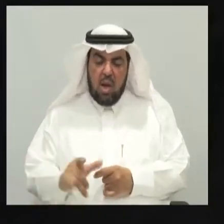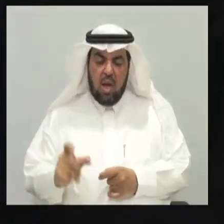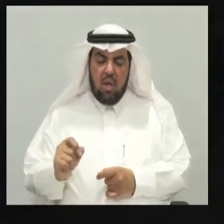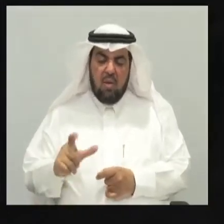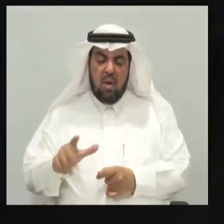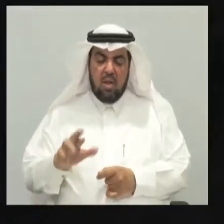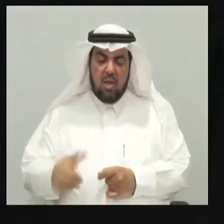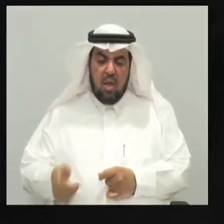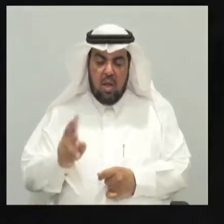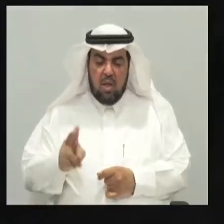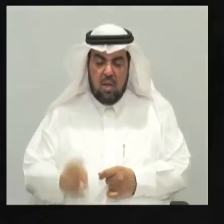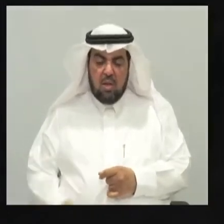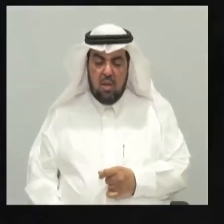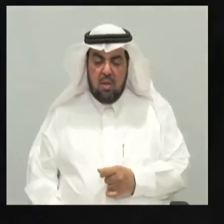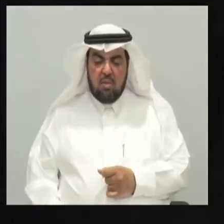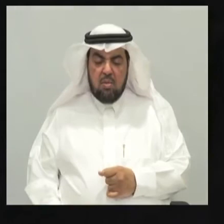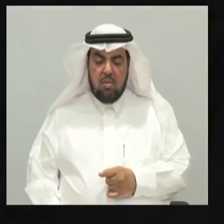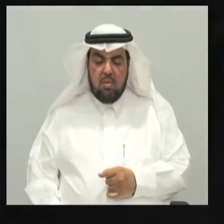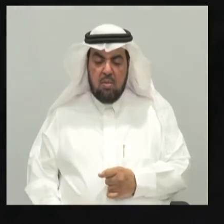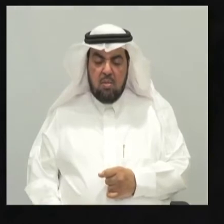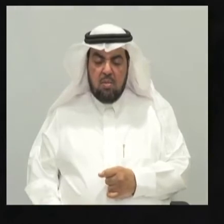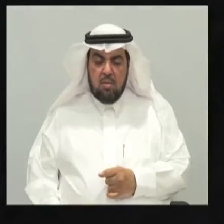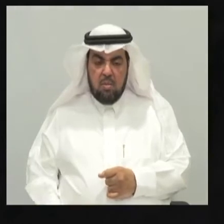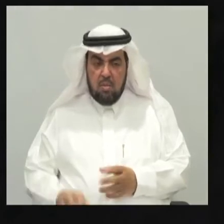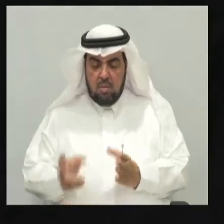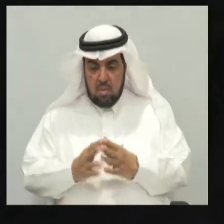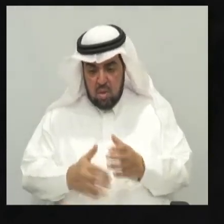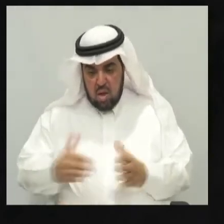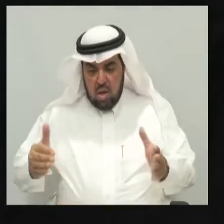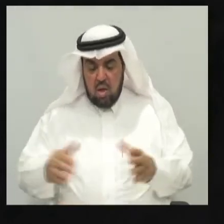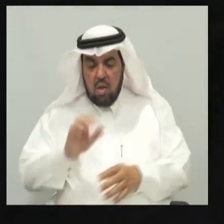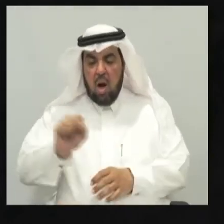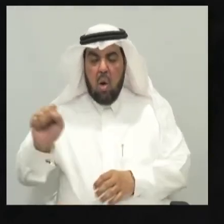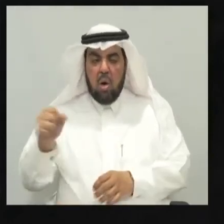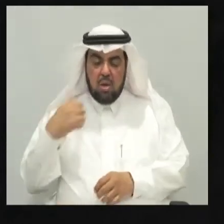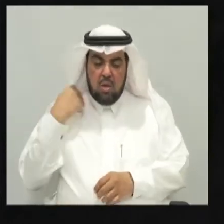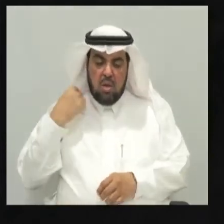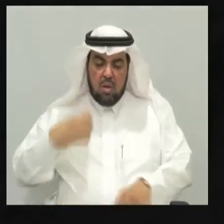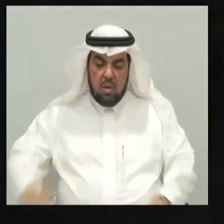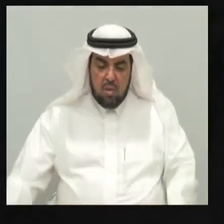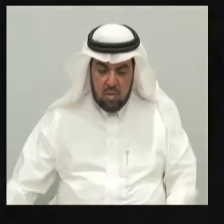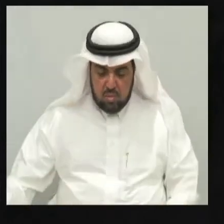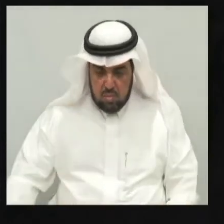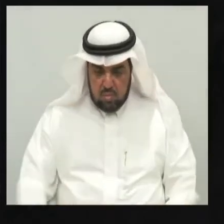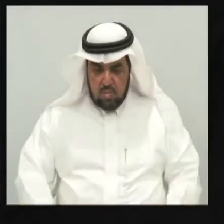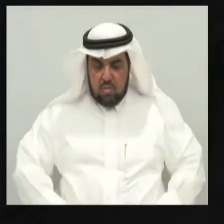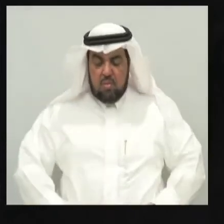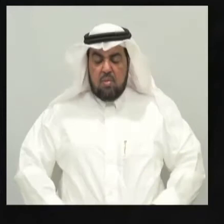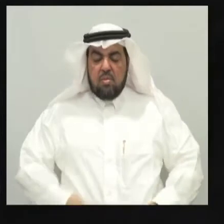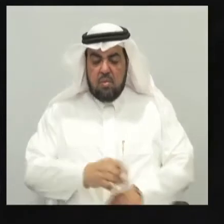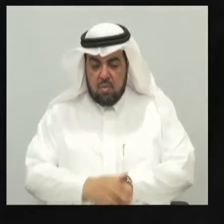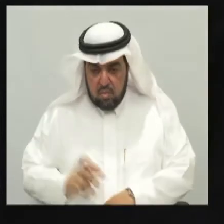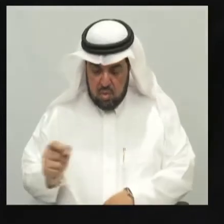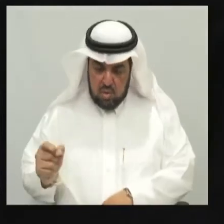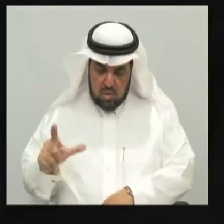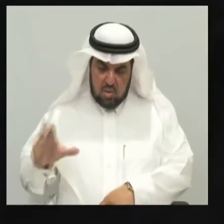طيب خلينا ندرس أكثر فأكثر الخواص. إذا خلينا نشوف إذا صنفنا العناصر